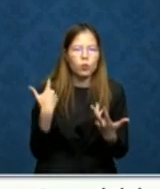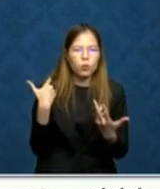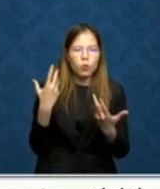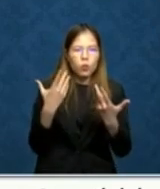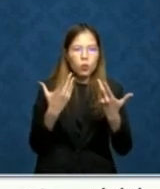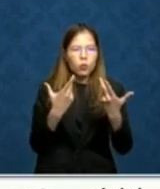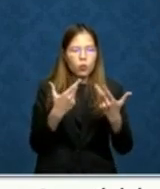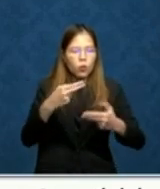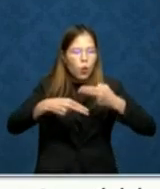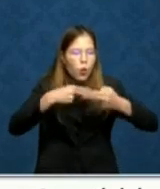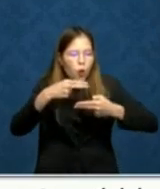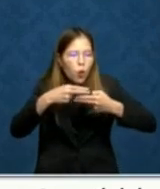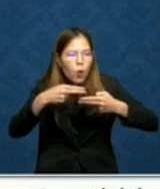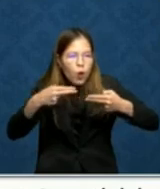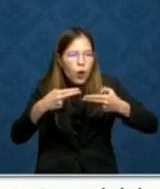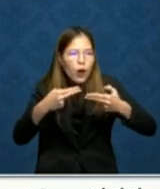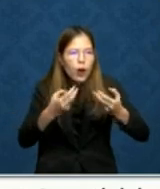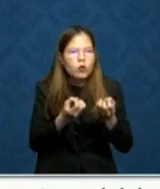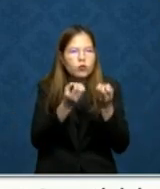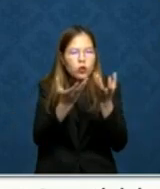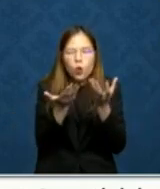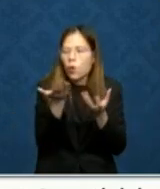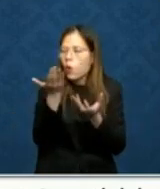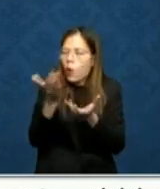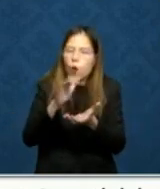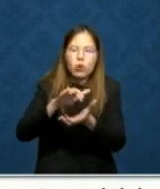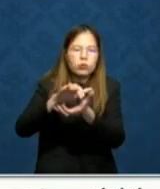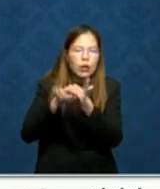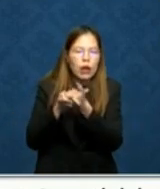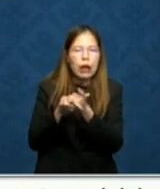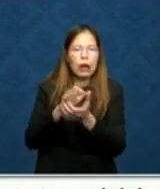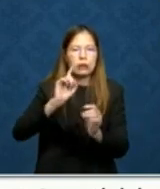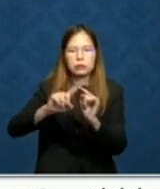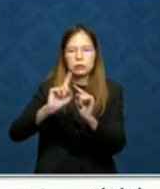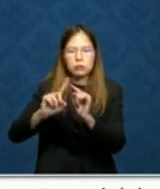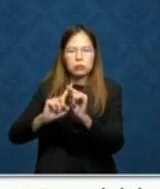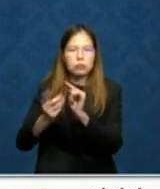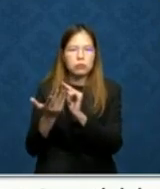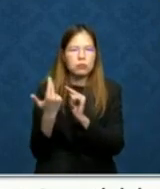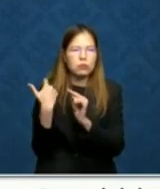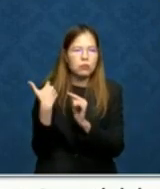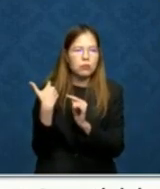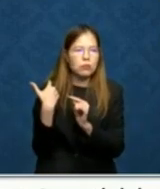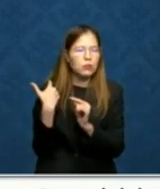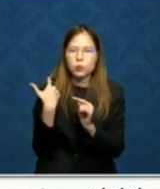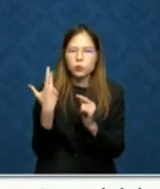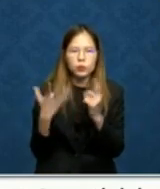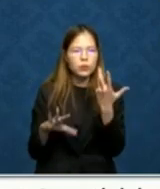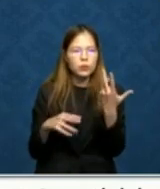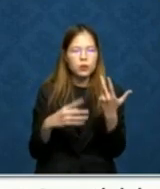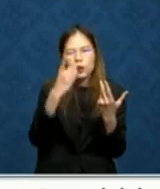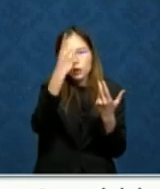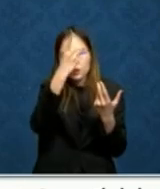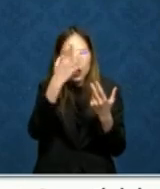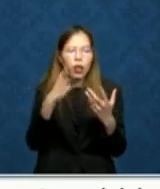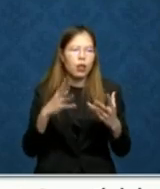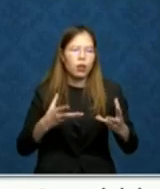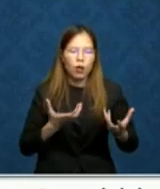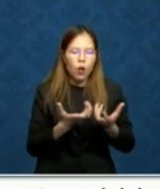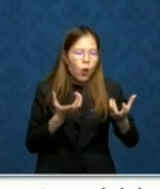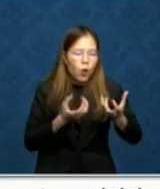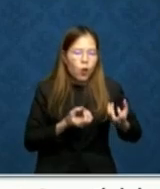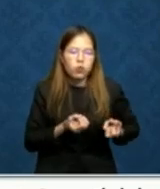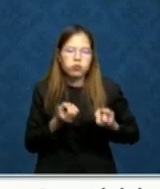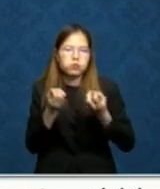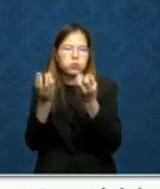การส่งของขวัญให้เกินเลยไปจนถึงการขอแต่งงานค่ะเมื่อไอดอลคนนี้นะคะรู้สึกว่าตัวเองไม่สบายใจเธอจึงนำของขวัญทั้งหมดไปคืนซึ่ง